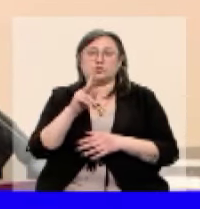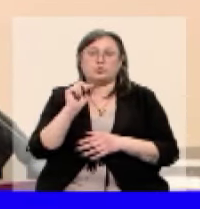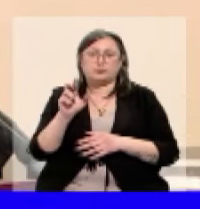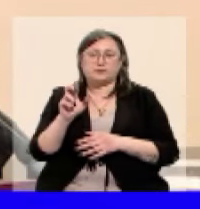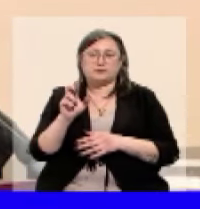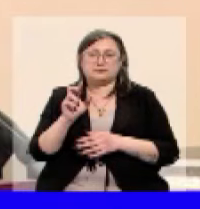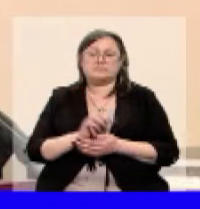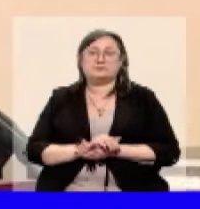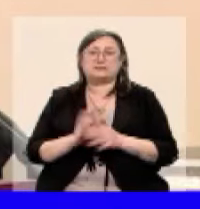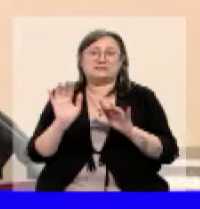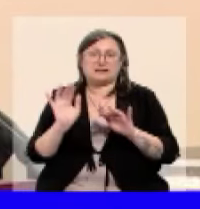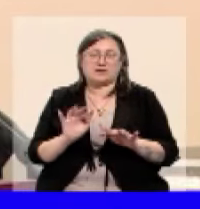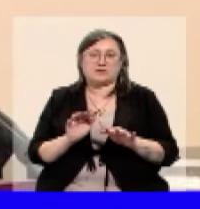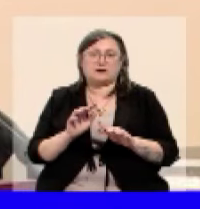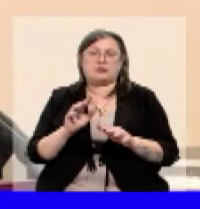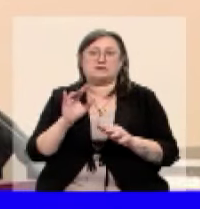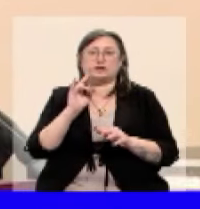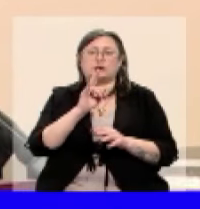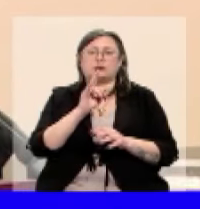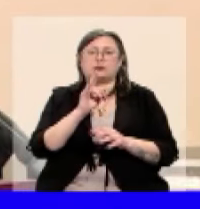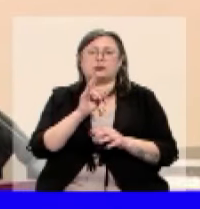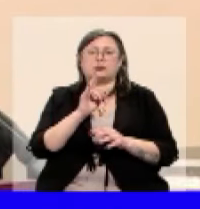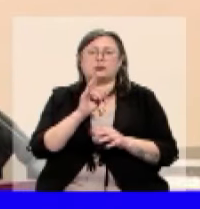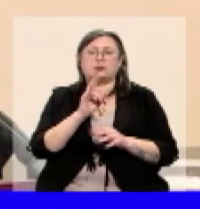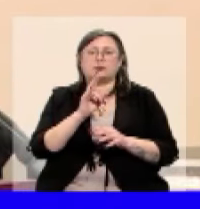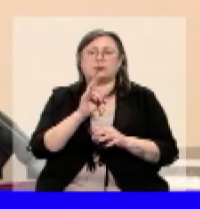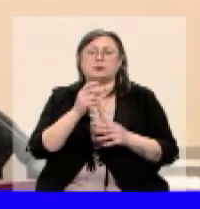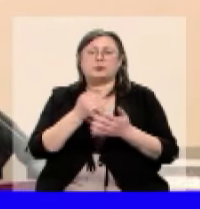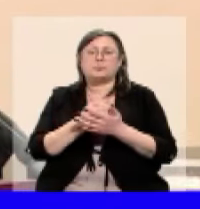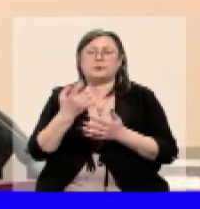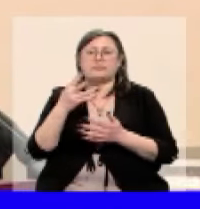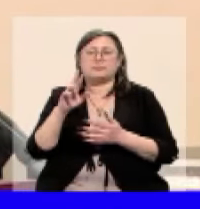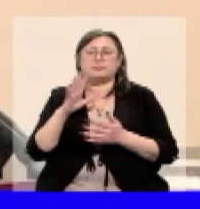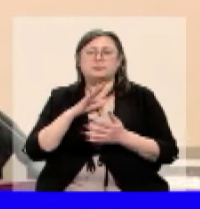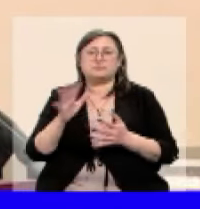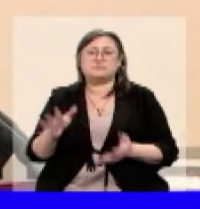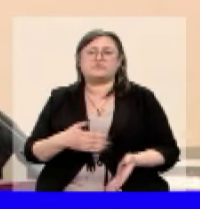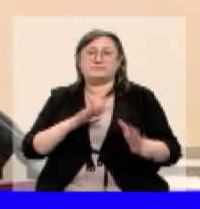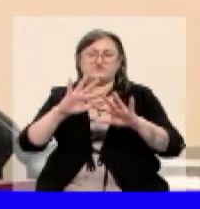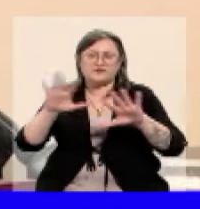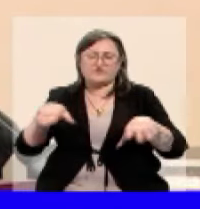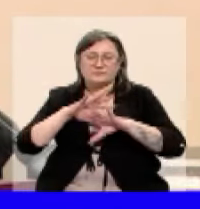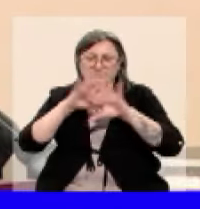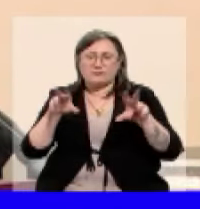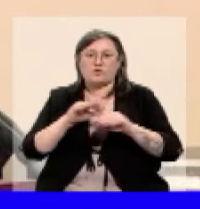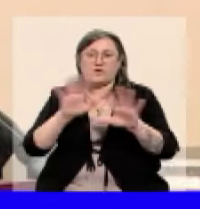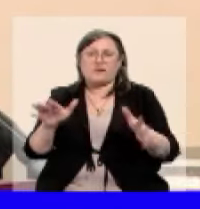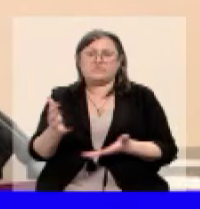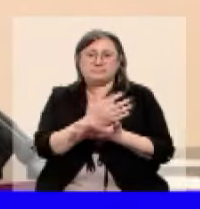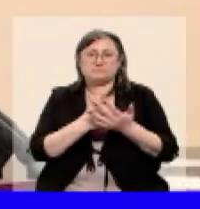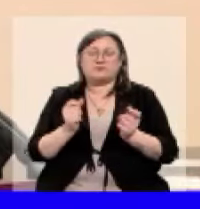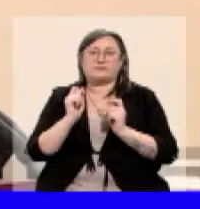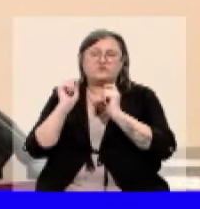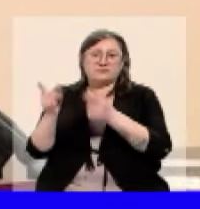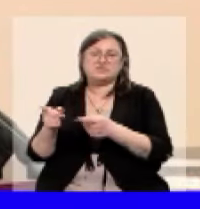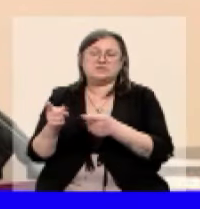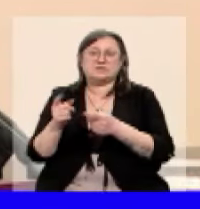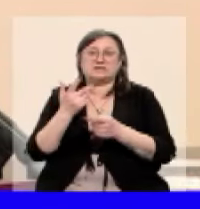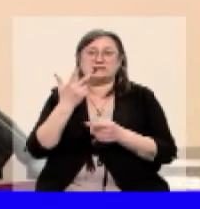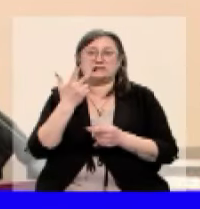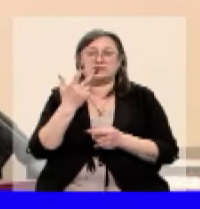куб шығарған болатын. Біздің сенбілікте тазартқан қар соның 10% құрайды. Бұл өте жақсы көрсеткіш. Қар еріп жатыр. Сондықтан